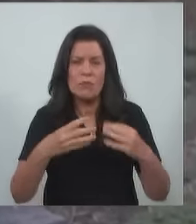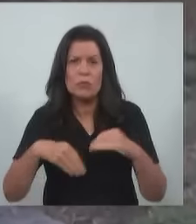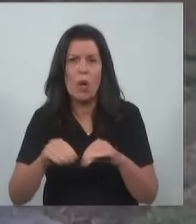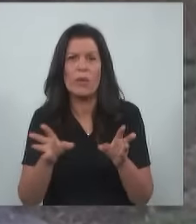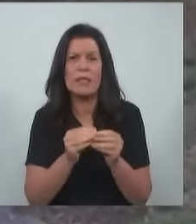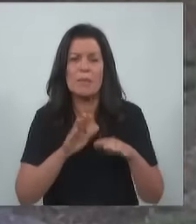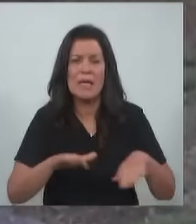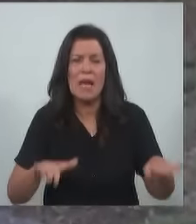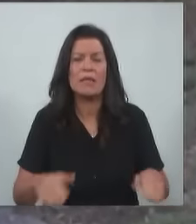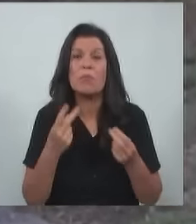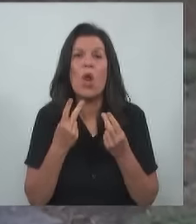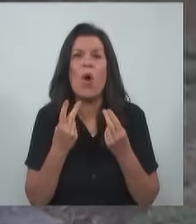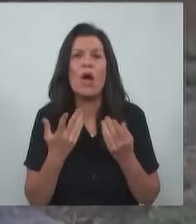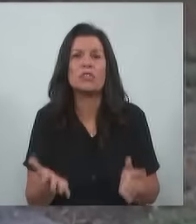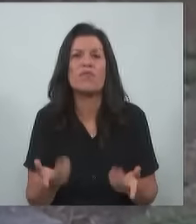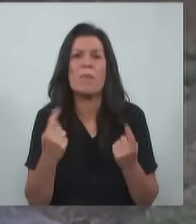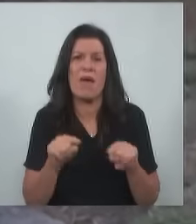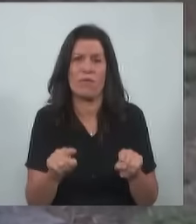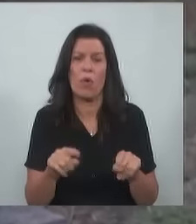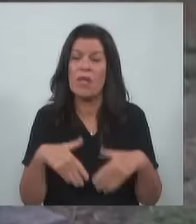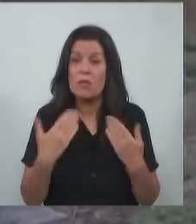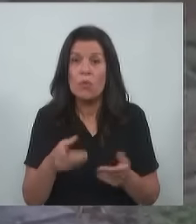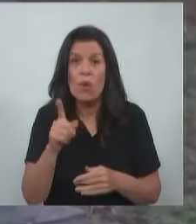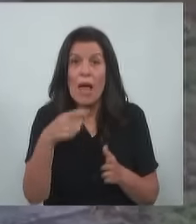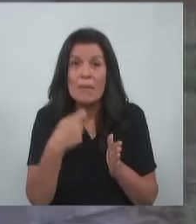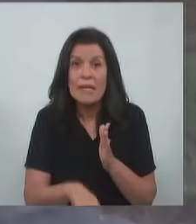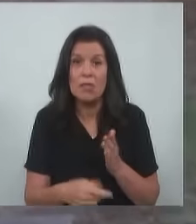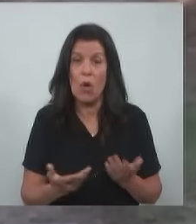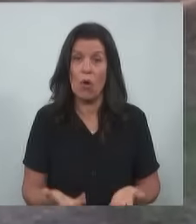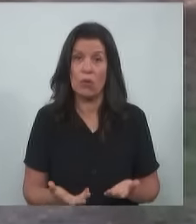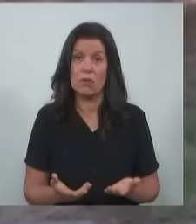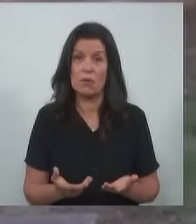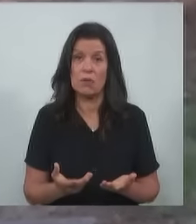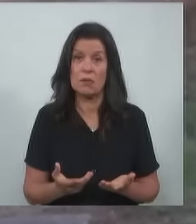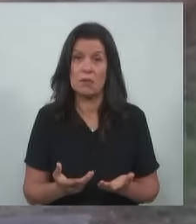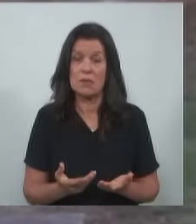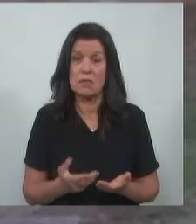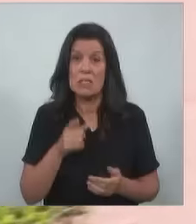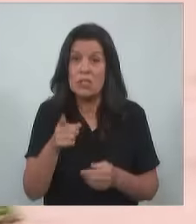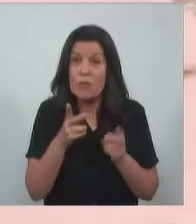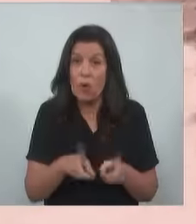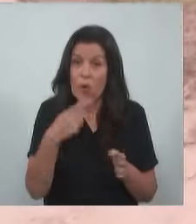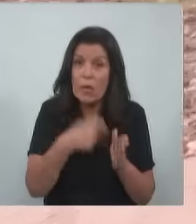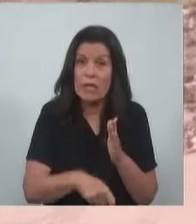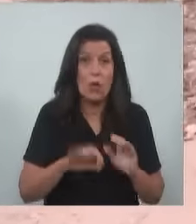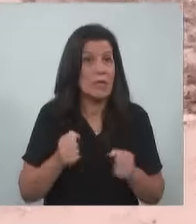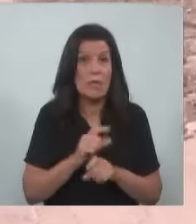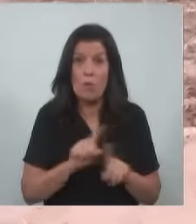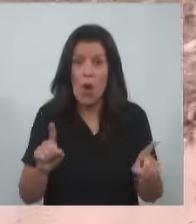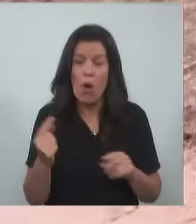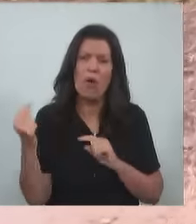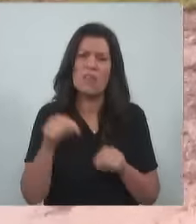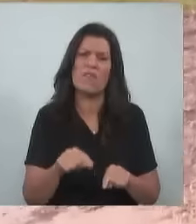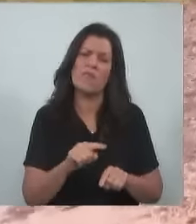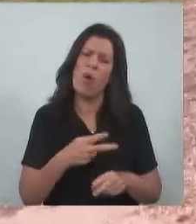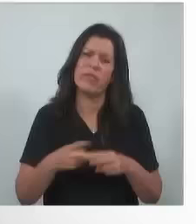במדינה. תאפשרו להם לקנות, כי אם אתם לא מאפשרים להם מכרז שיוכלו לקנות, יבואו לפה רק עשירים. בימים האחרונים